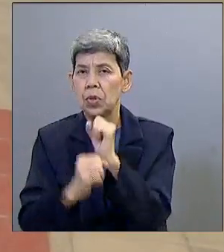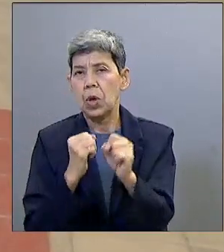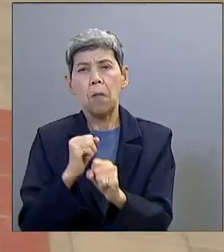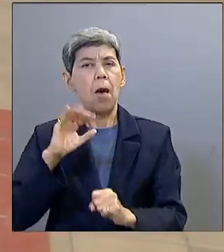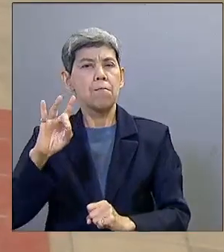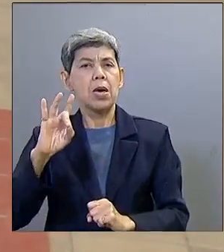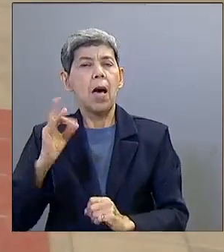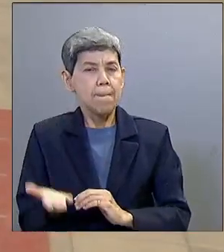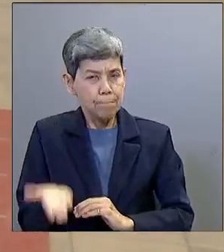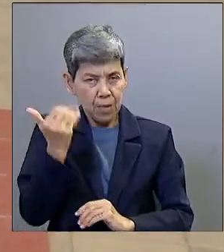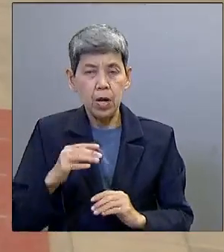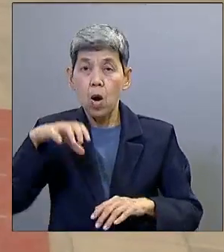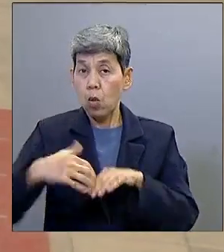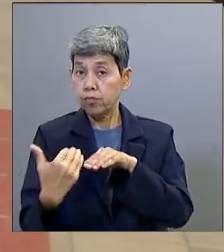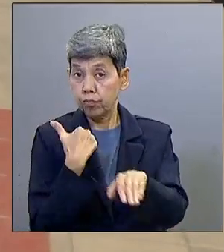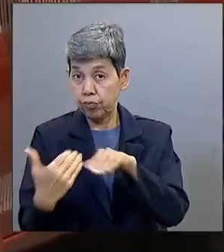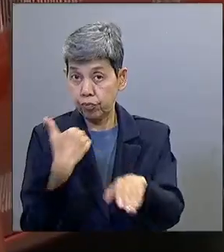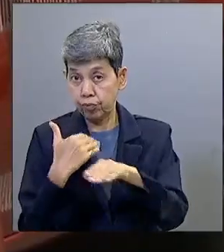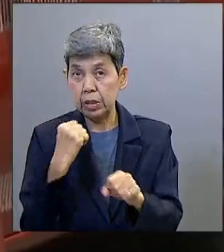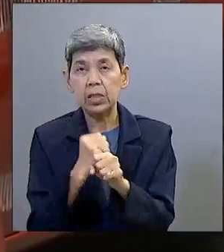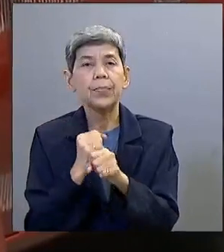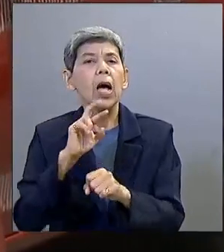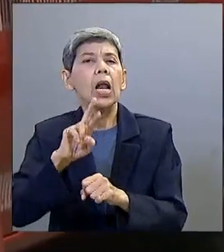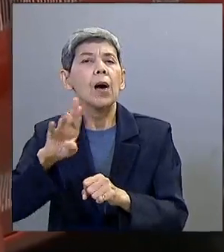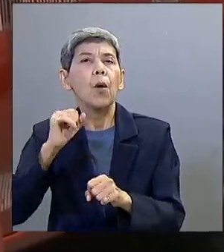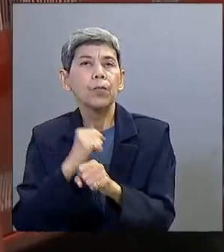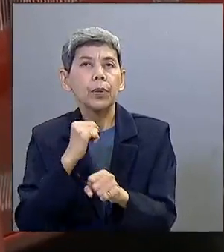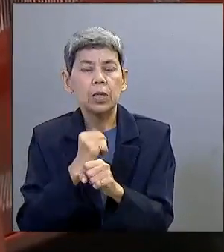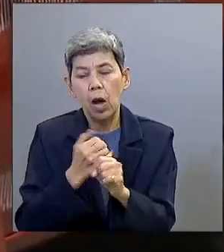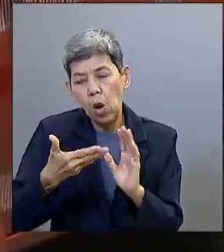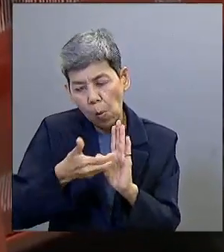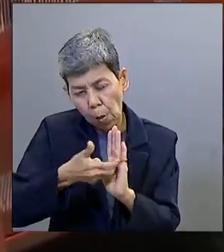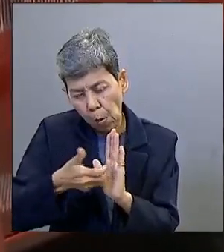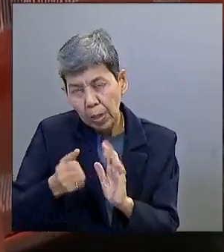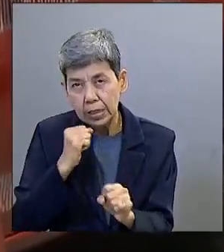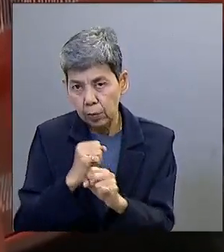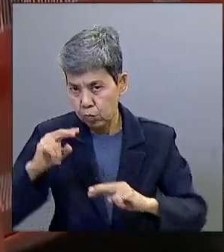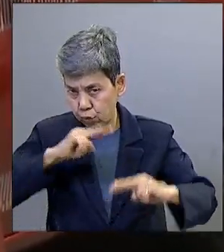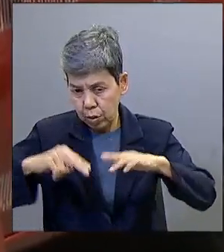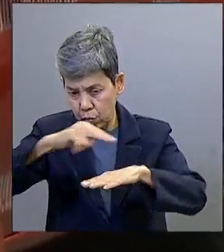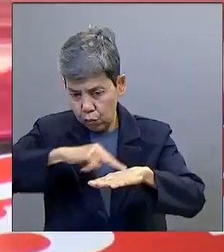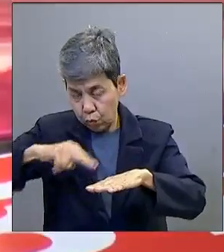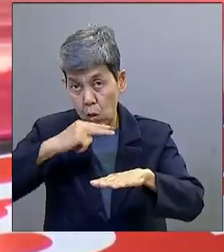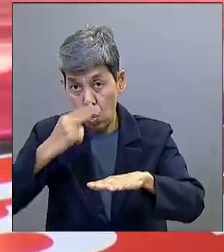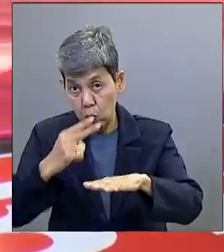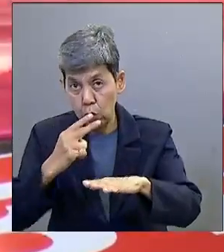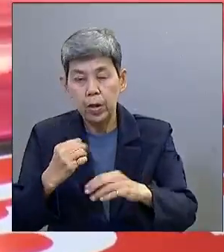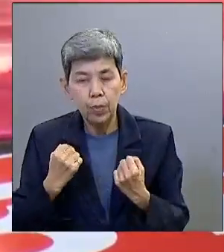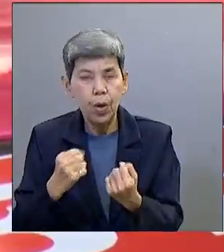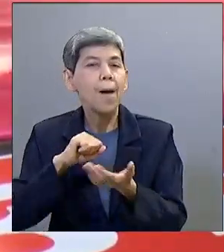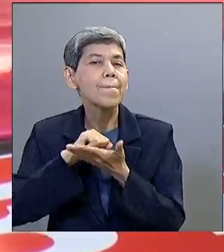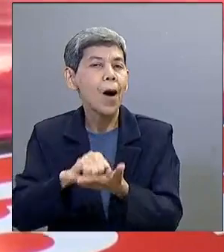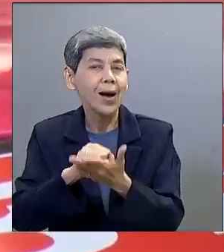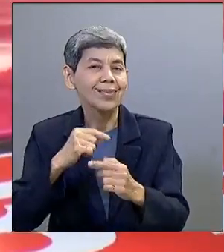โดยกรมการขนส่งทางบกก็จะนำระบบตัดแต้มรถโดยสารสาธารณะมาใช้ในการควบคุมและก็กำกับคุณภาพในการให้บริการ